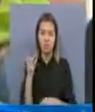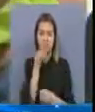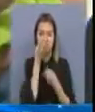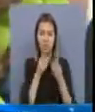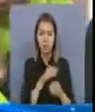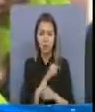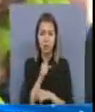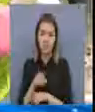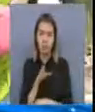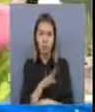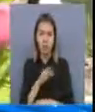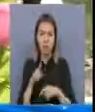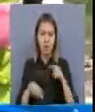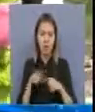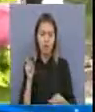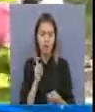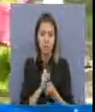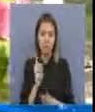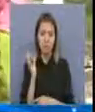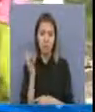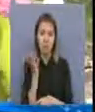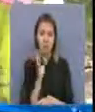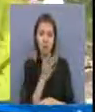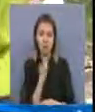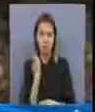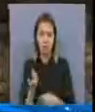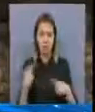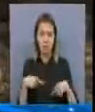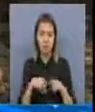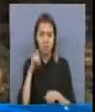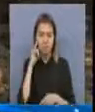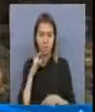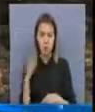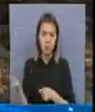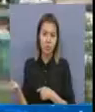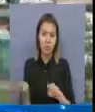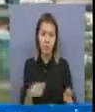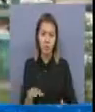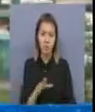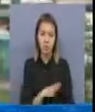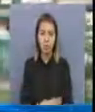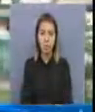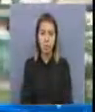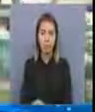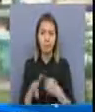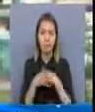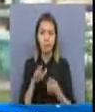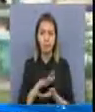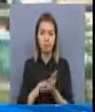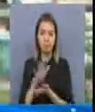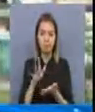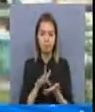көшеттерін отырғызды. Сирек кездесетін қарағай ағашын фестивальді ұйымдастырушылар Шығыс Қазақстан облысынан жеткізген. Көкшетау таза қала деп